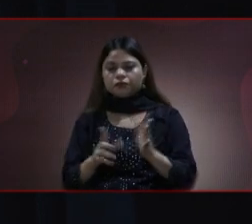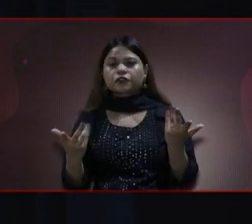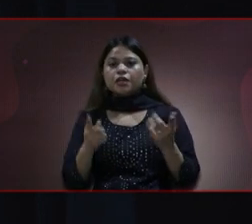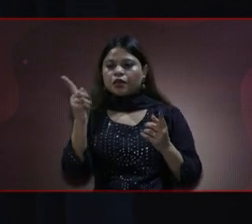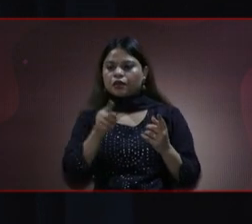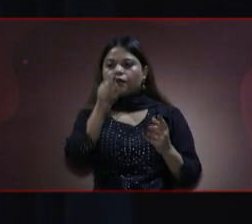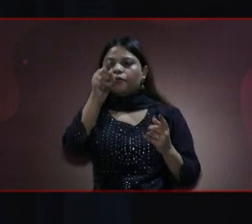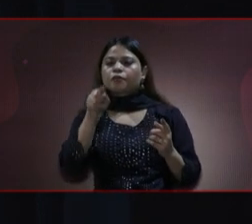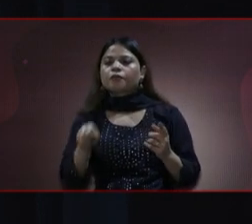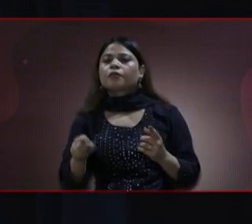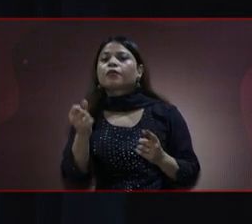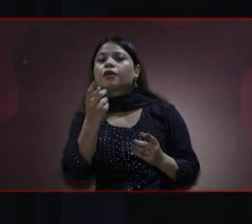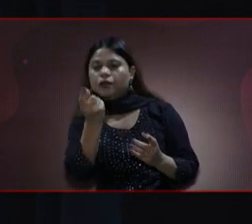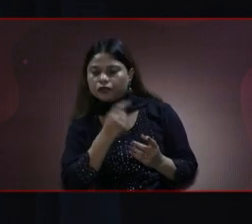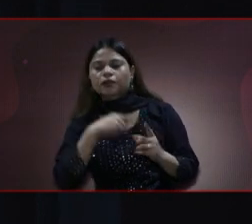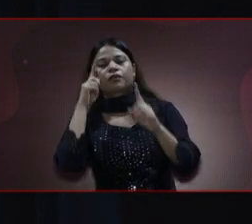जो